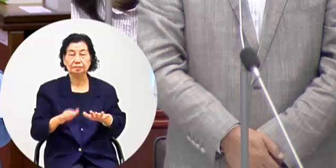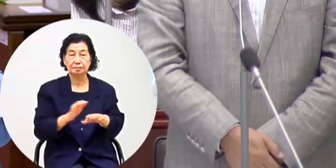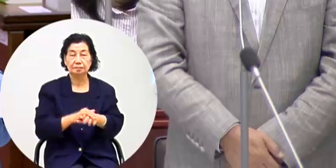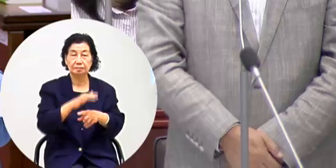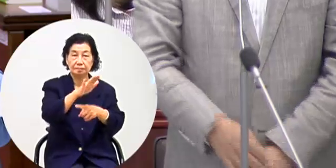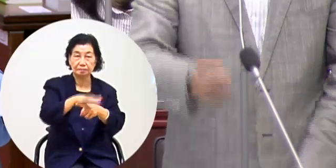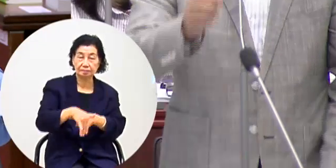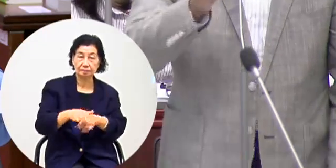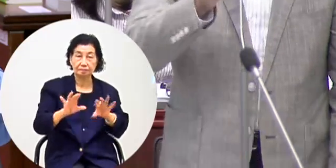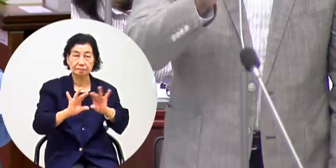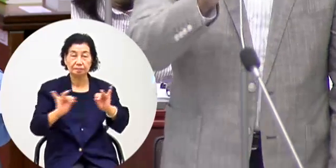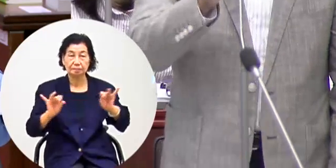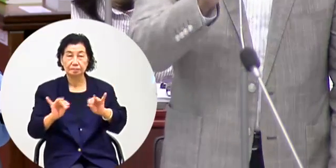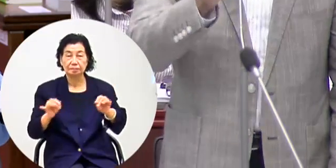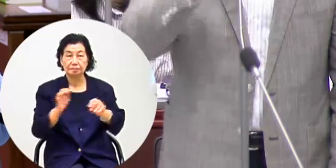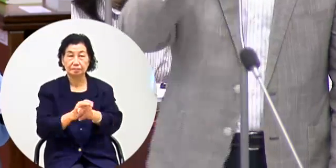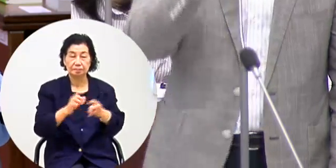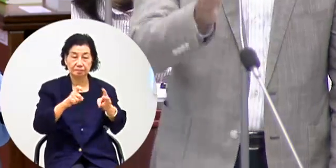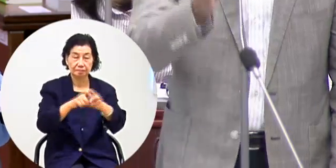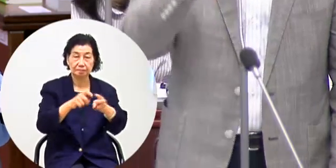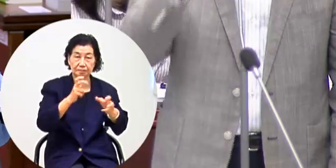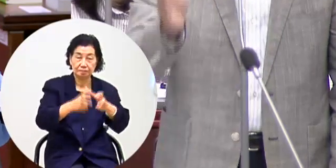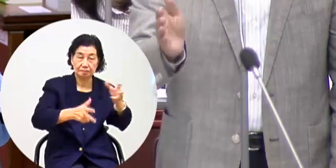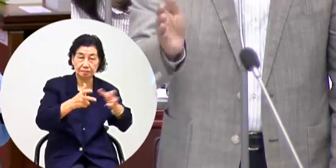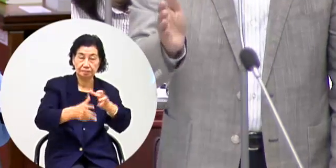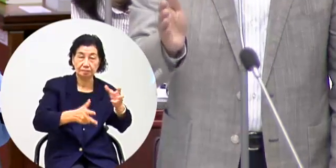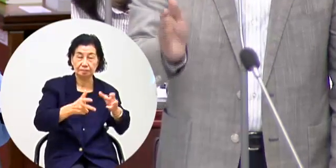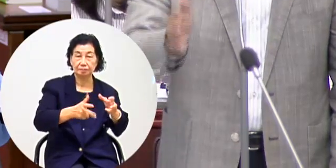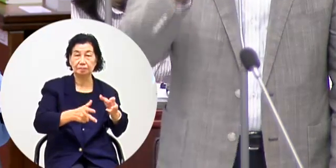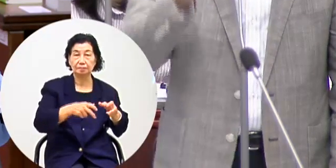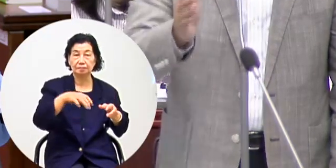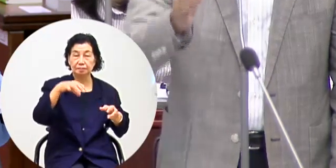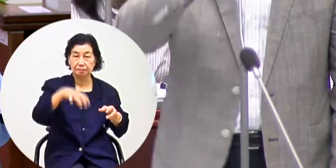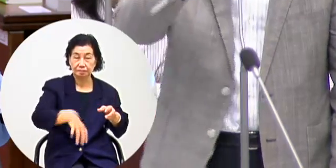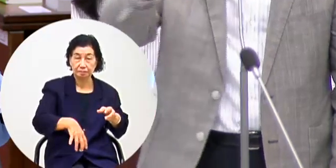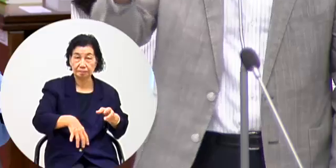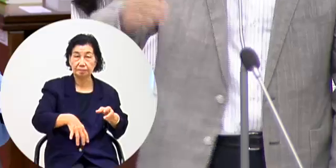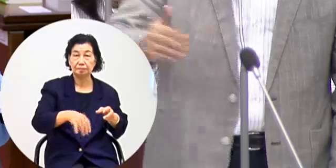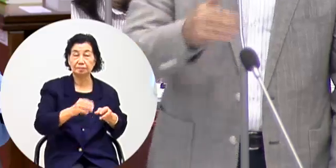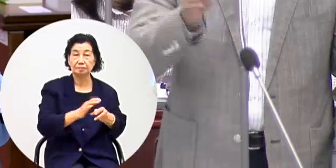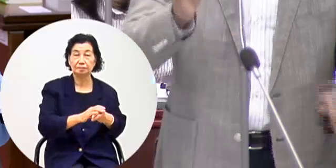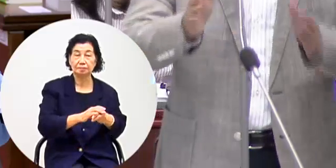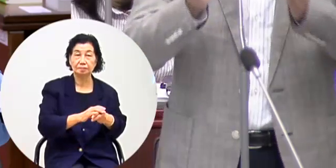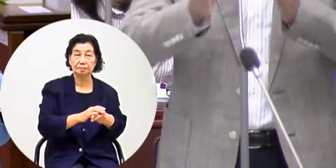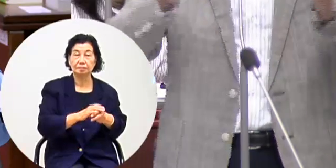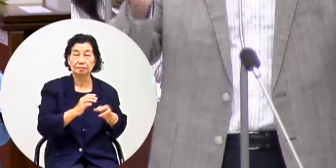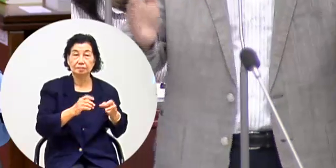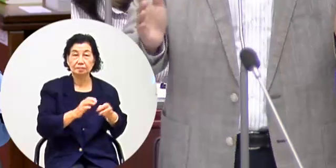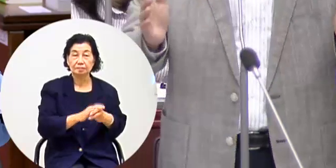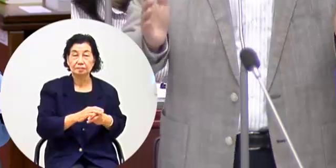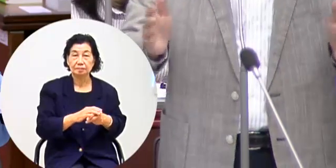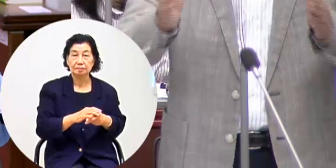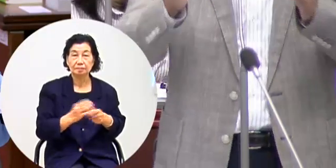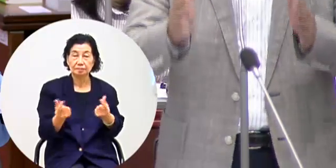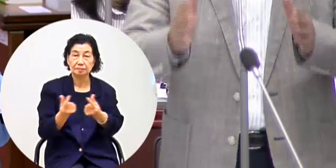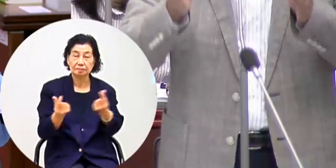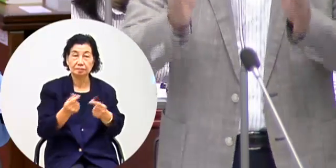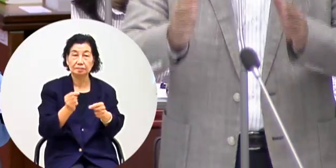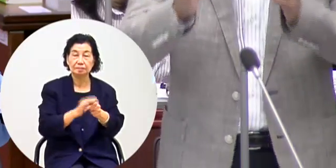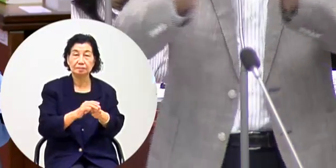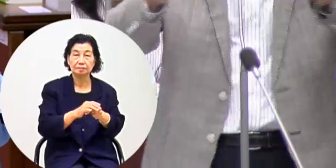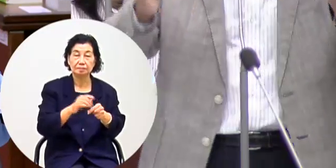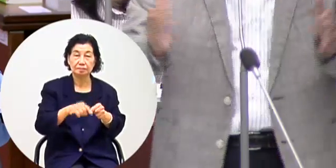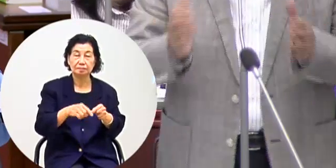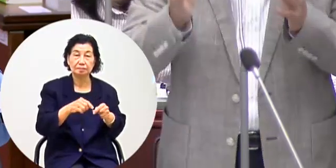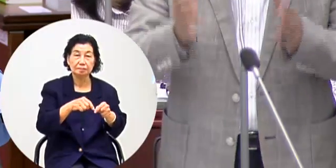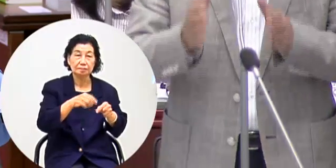有工厂的部分， 有工厂，但是有毗邻工厂的地方，比如说它划出的范围，比如左右毗邻的话，我们必须